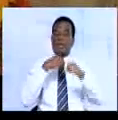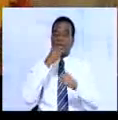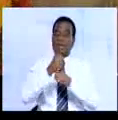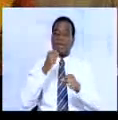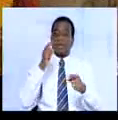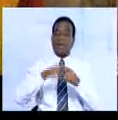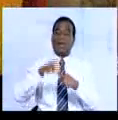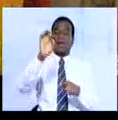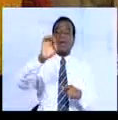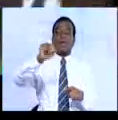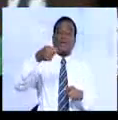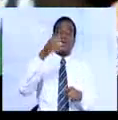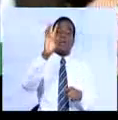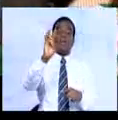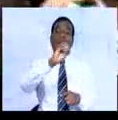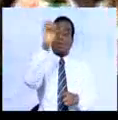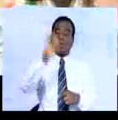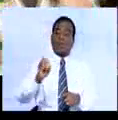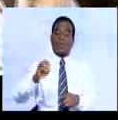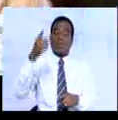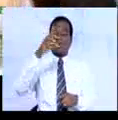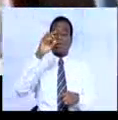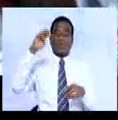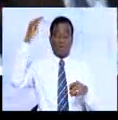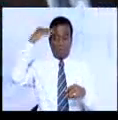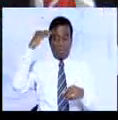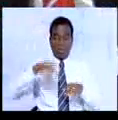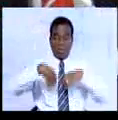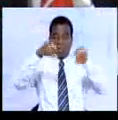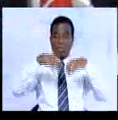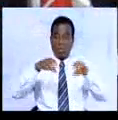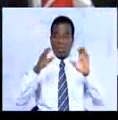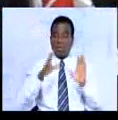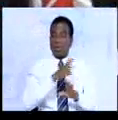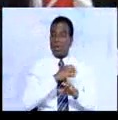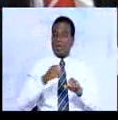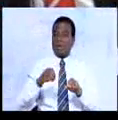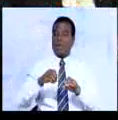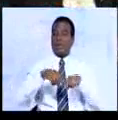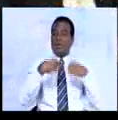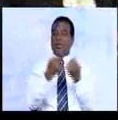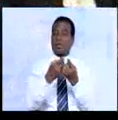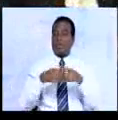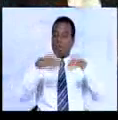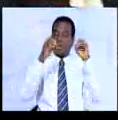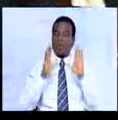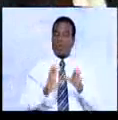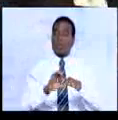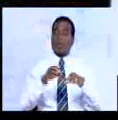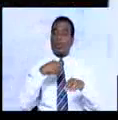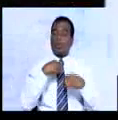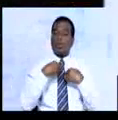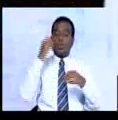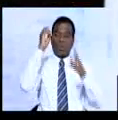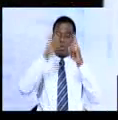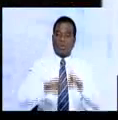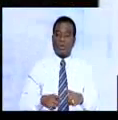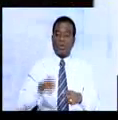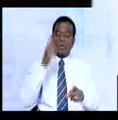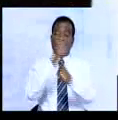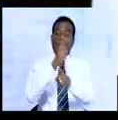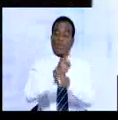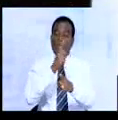à 9,6%. Le ministère du Commerce et la Fédération nationale des commerçants de Côte d'Ivoire ont donc décidé de